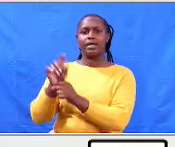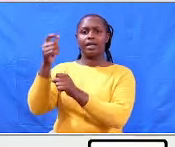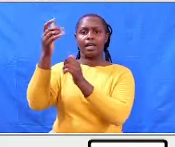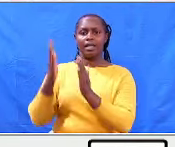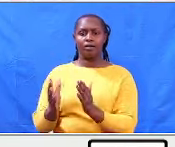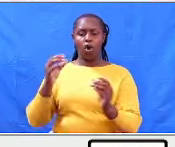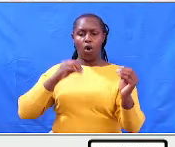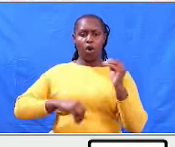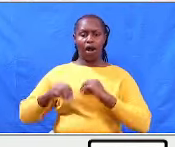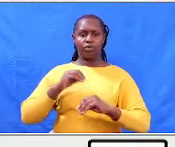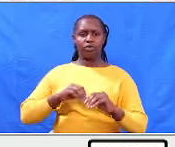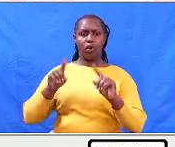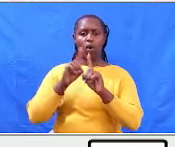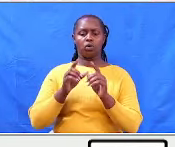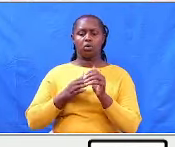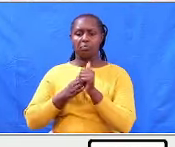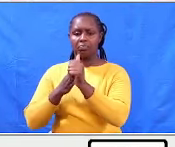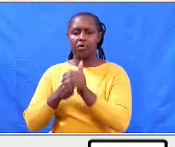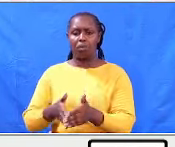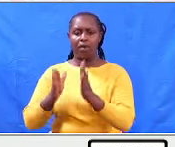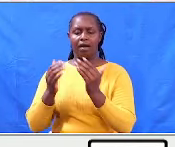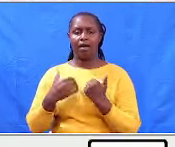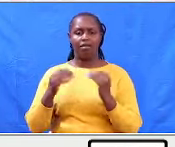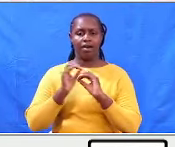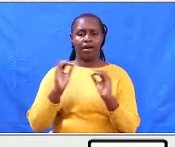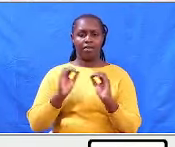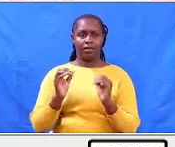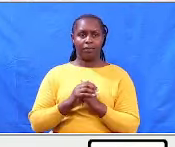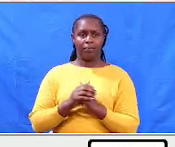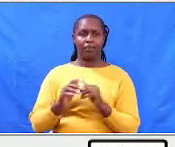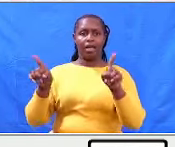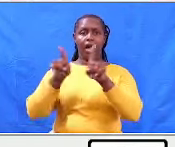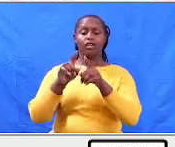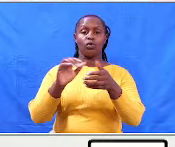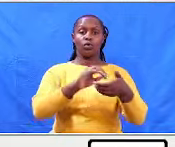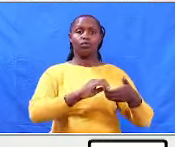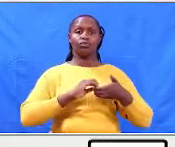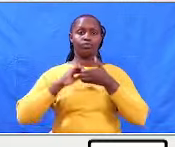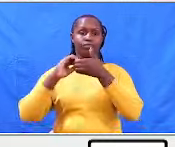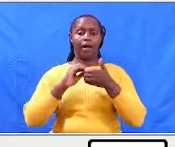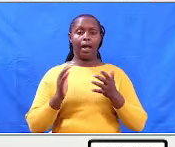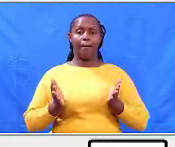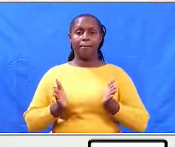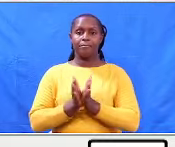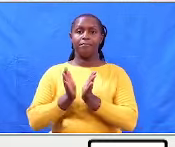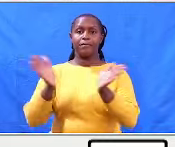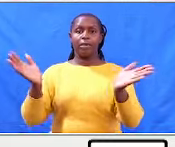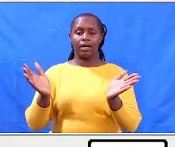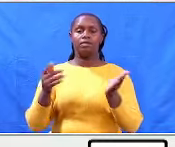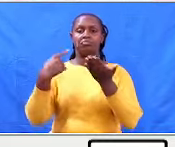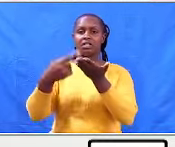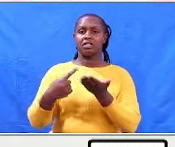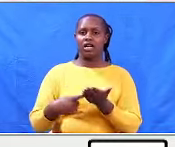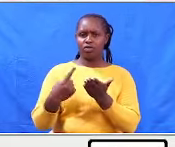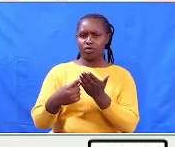imepoteza mwelekeo. And even as we engage in public discourse on matters that are important